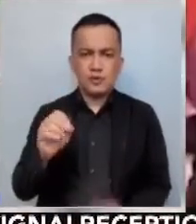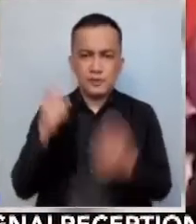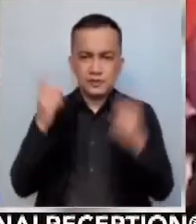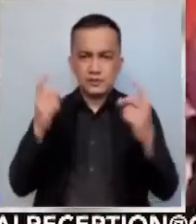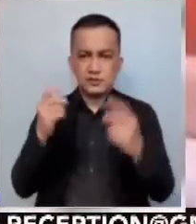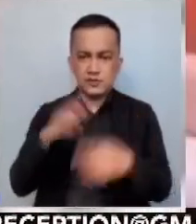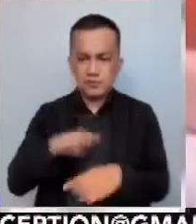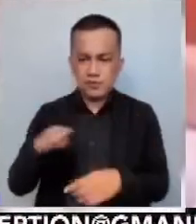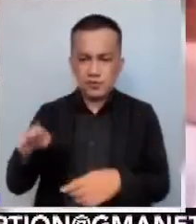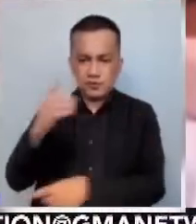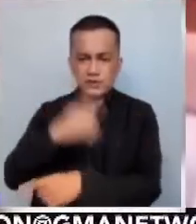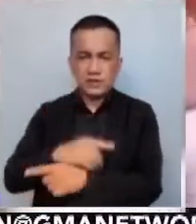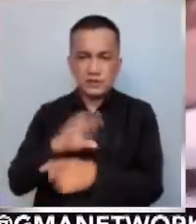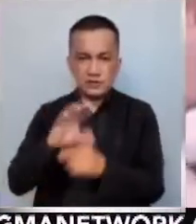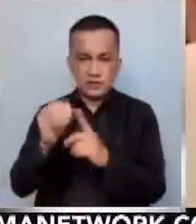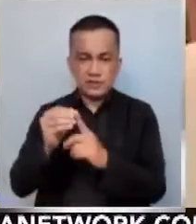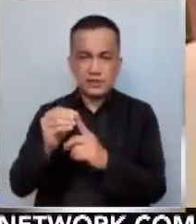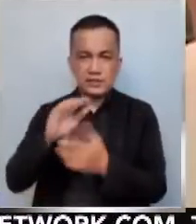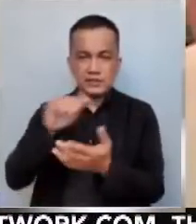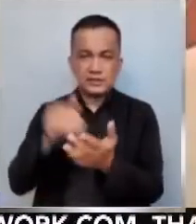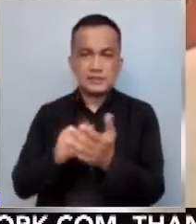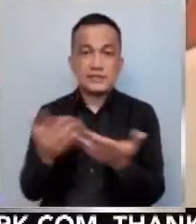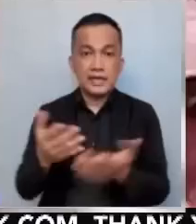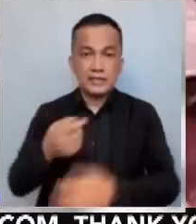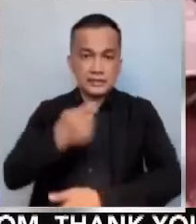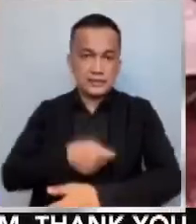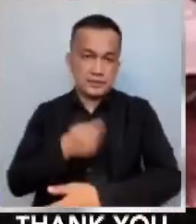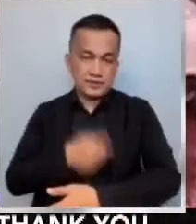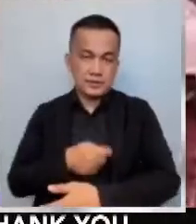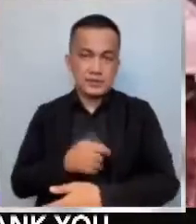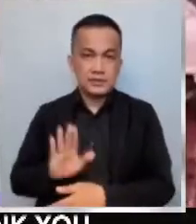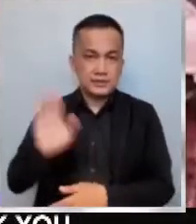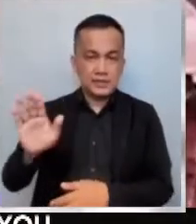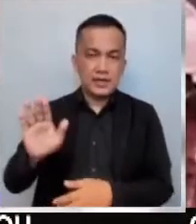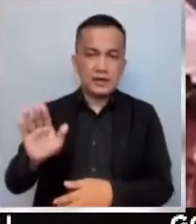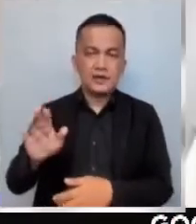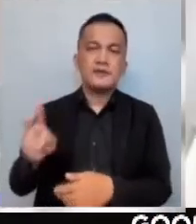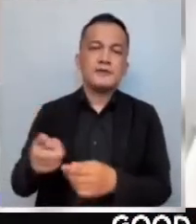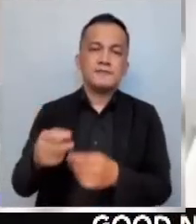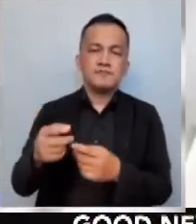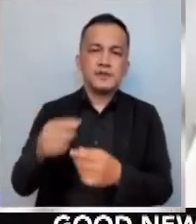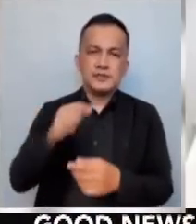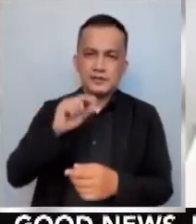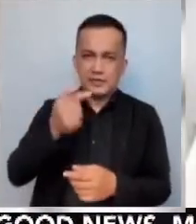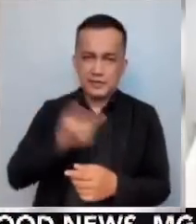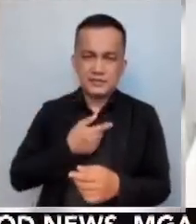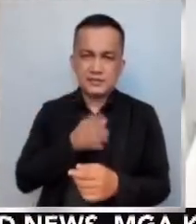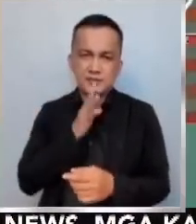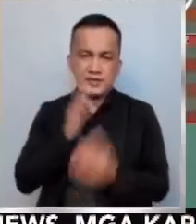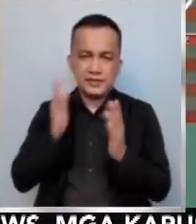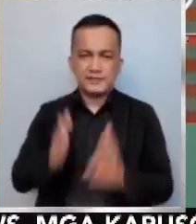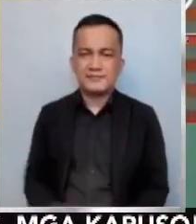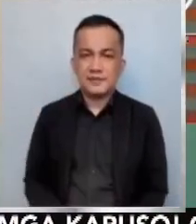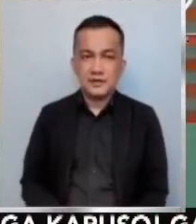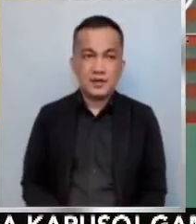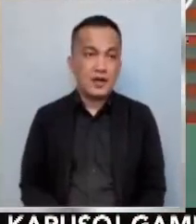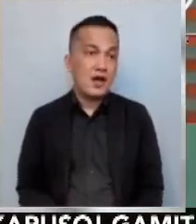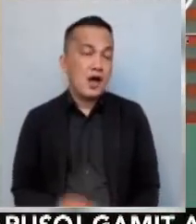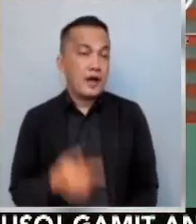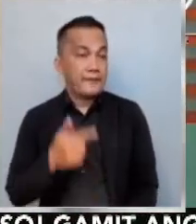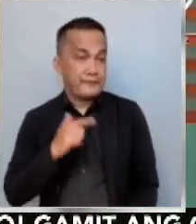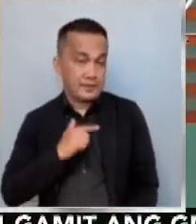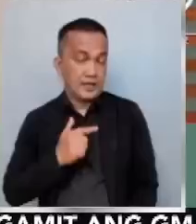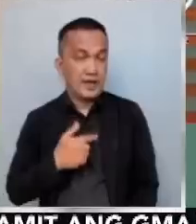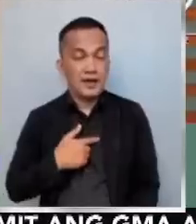Cultural Center sa Tagbilaran City, kung saan siyang panauhing pandangal at keynote speaker. The last time siguro